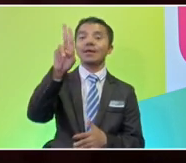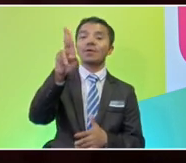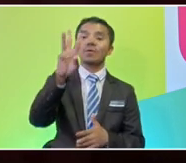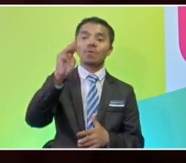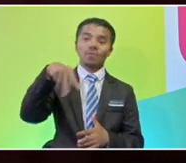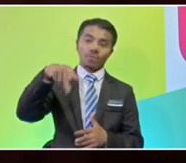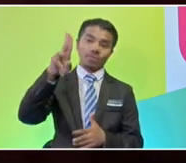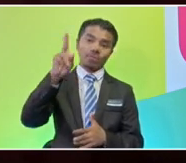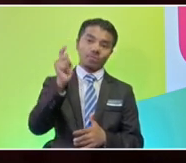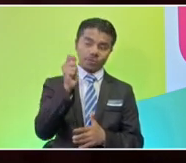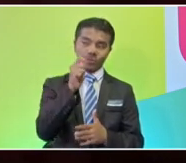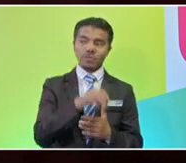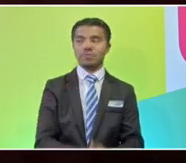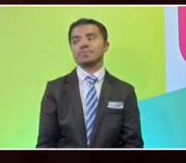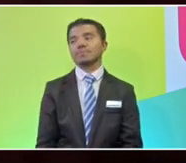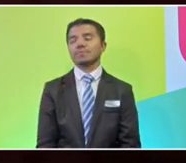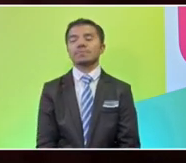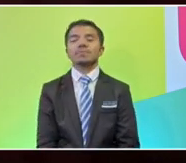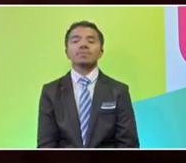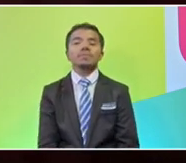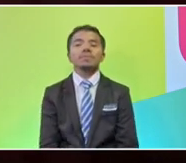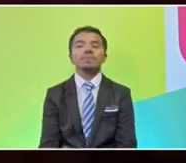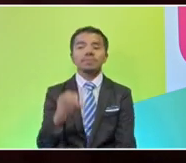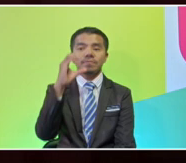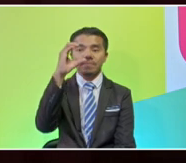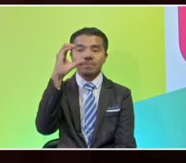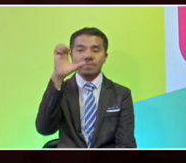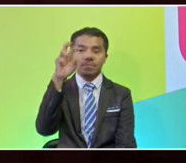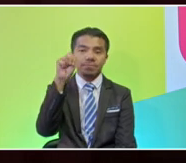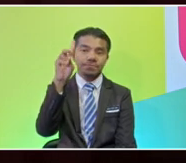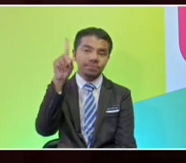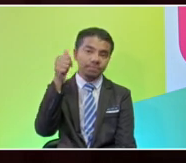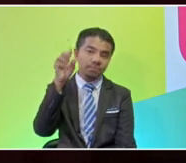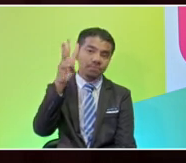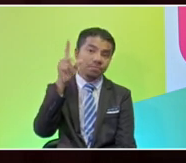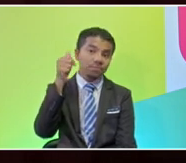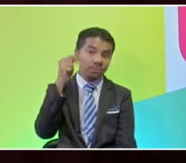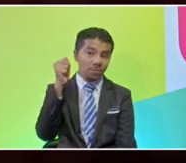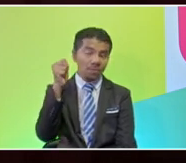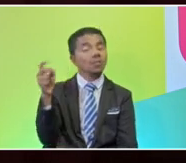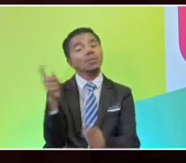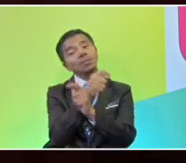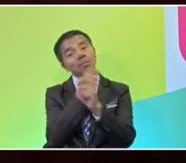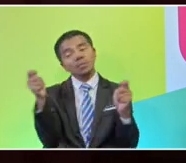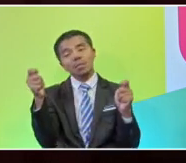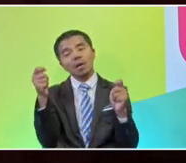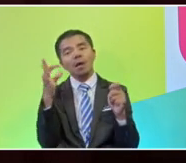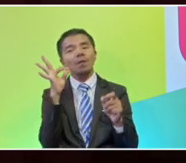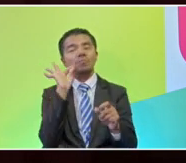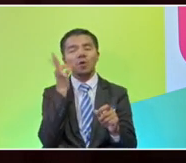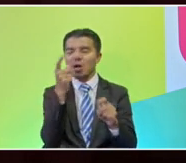kemudian cendawan pun dia tidak berbunga dia tidak berbuah dia tidak berbiji Oke